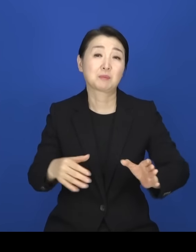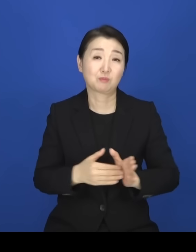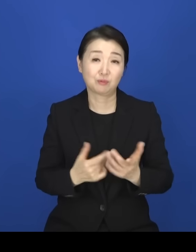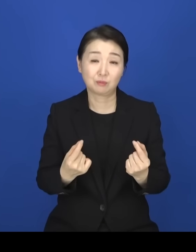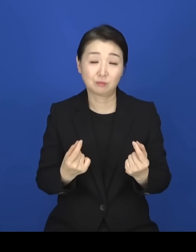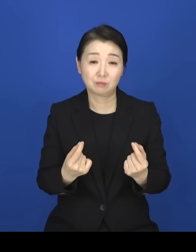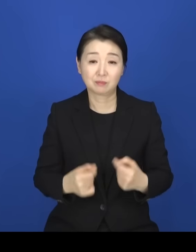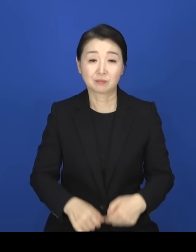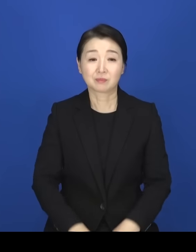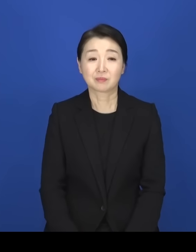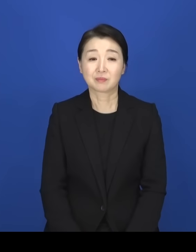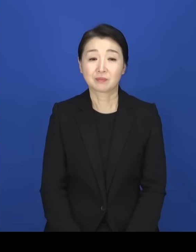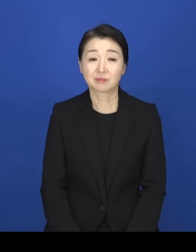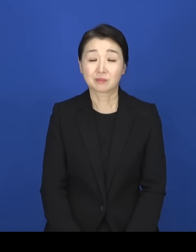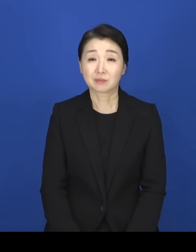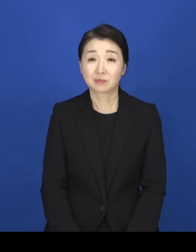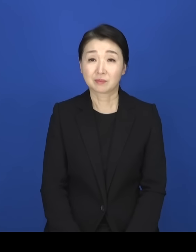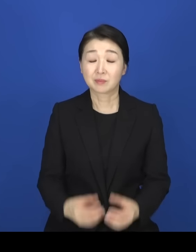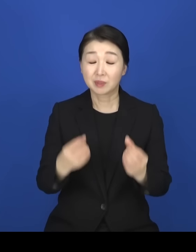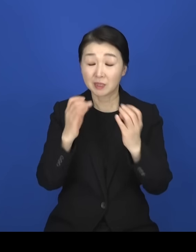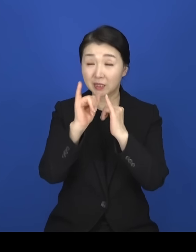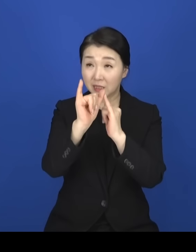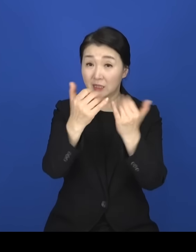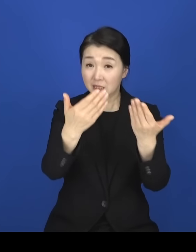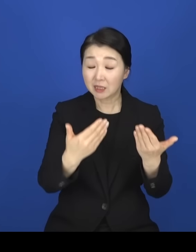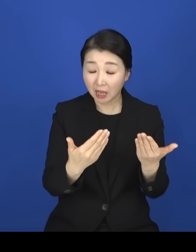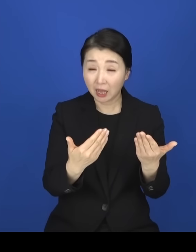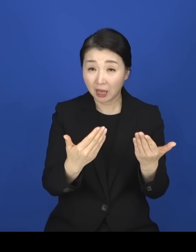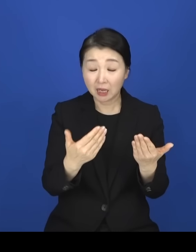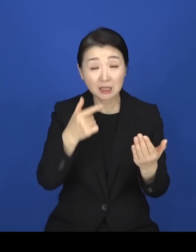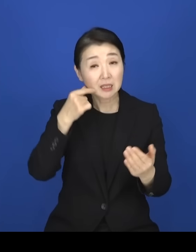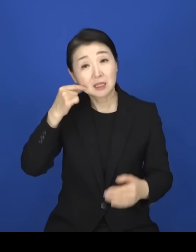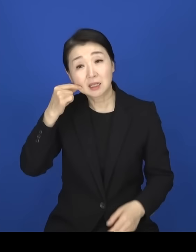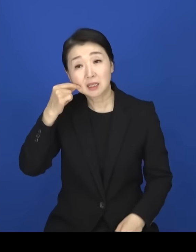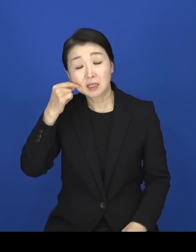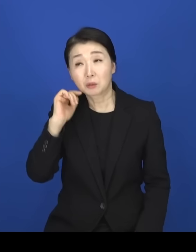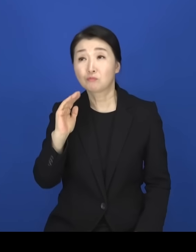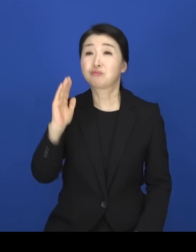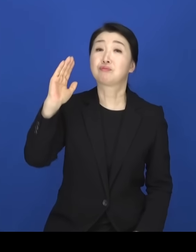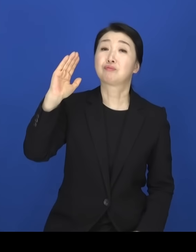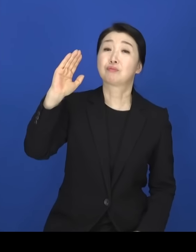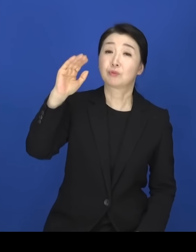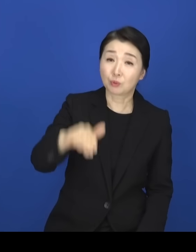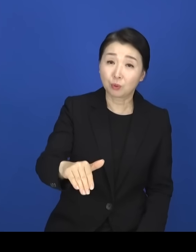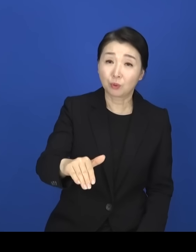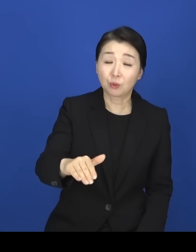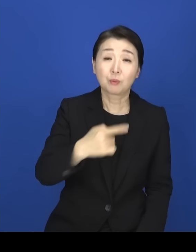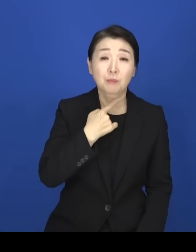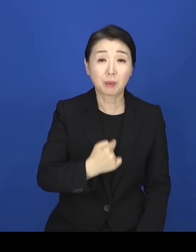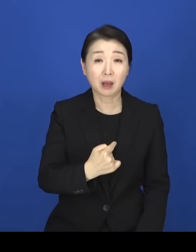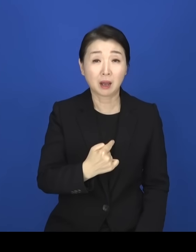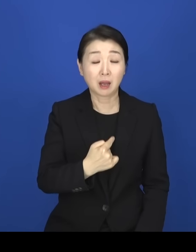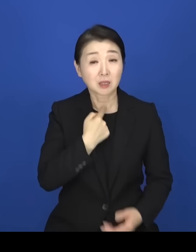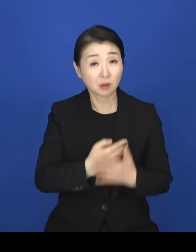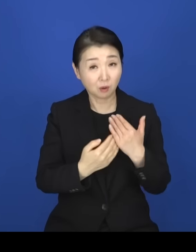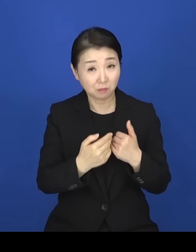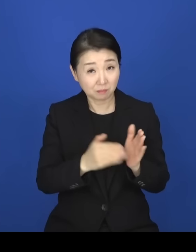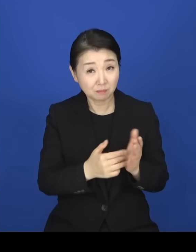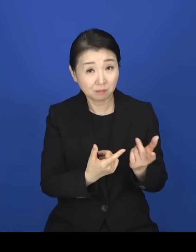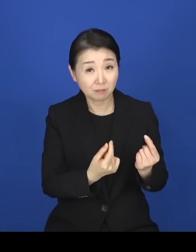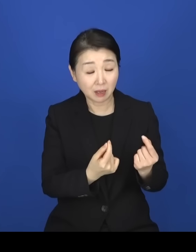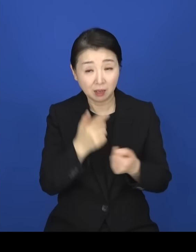그건 보면 신인상 공채되고 신인상 뭐 인기가 이렇게도 됐다가 또 떨어지기도 하고 이걸 다